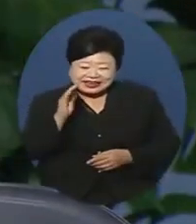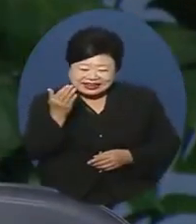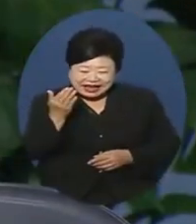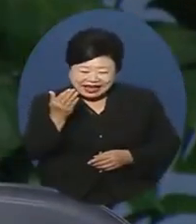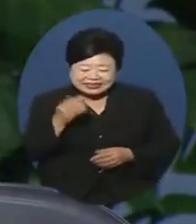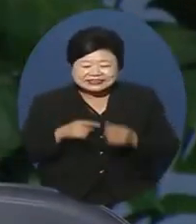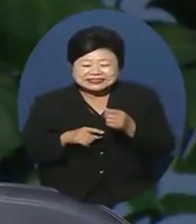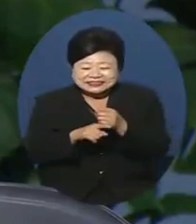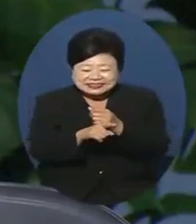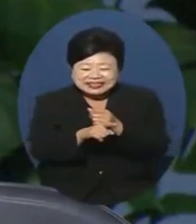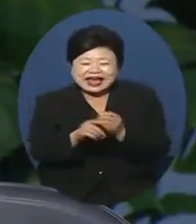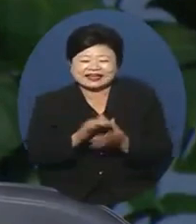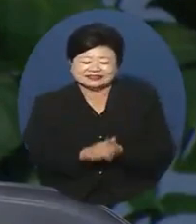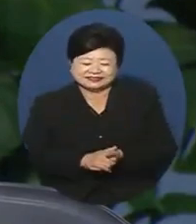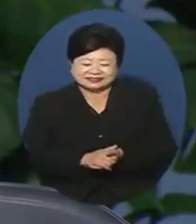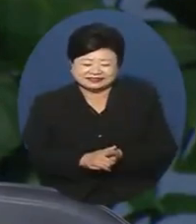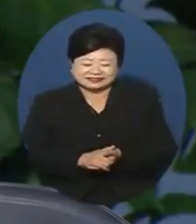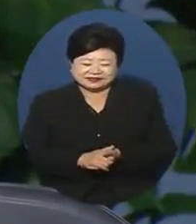태어난다.